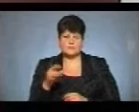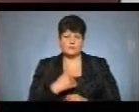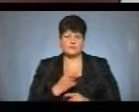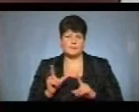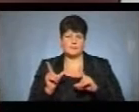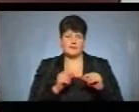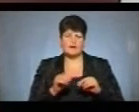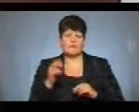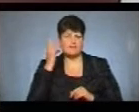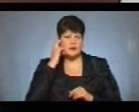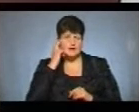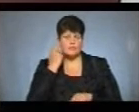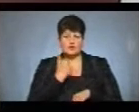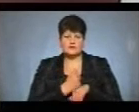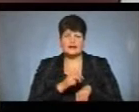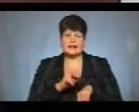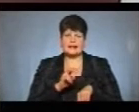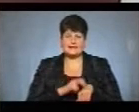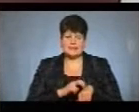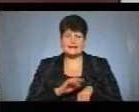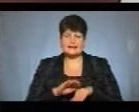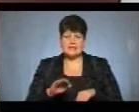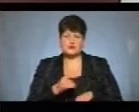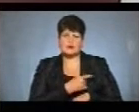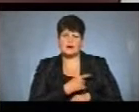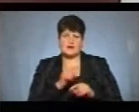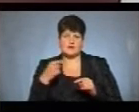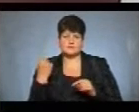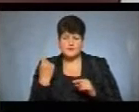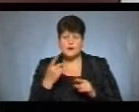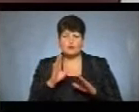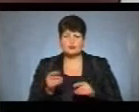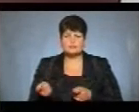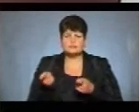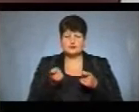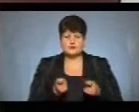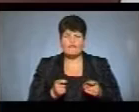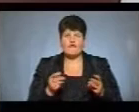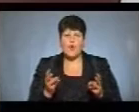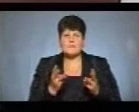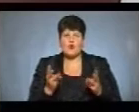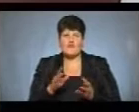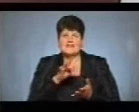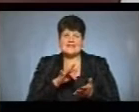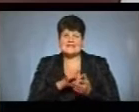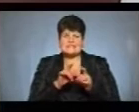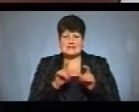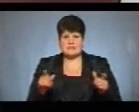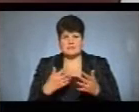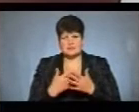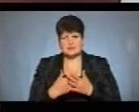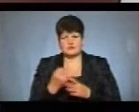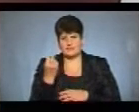Києва. Головний лікар дитячої обласної лікарні Григорій Курицький розповів, травмованого будуть везти до опікового центру сьогодні близько опівночі.